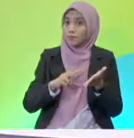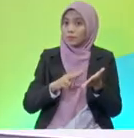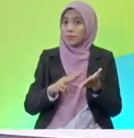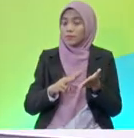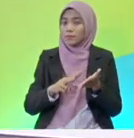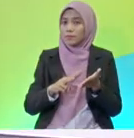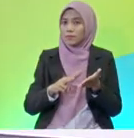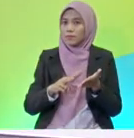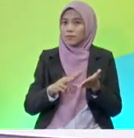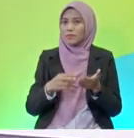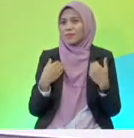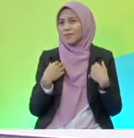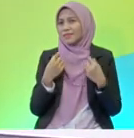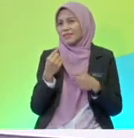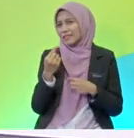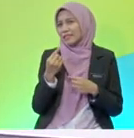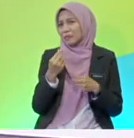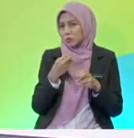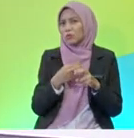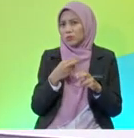agak sedikit keliru